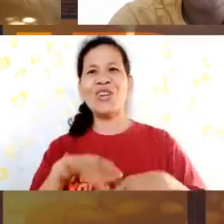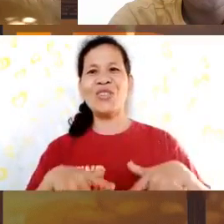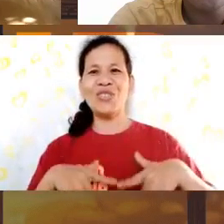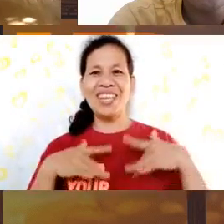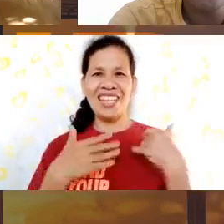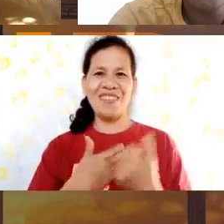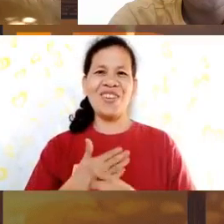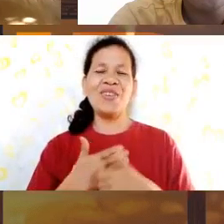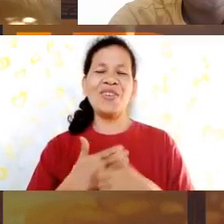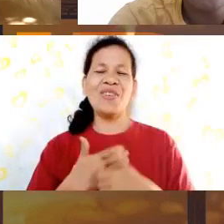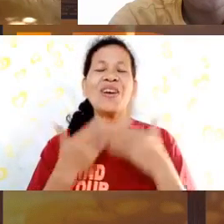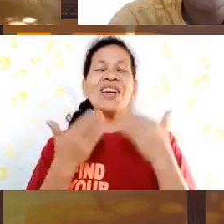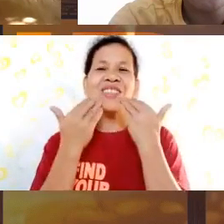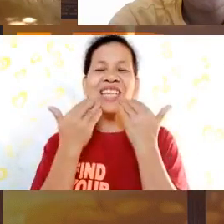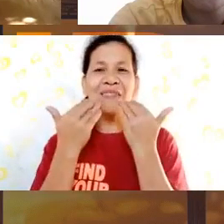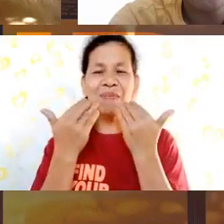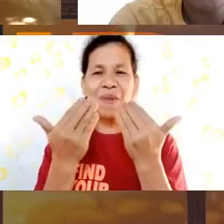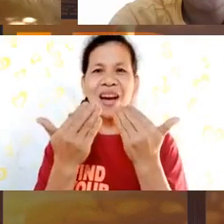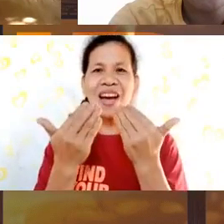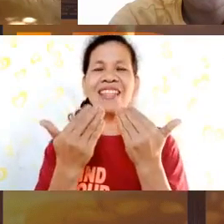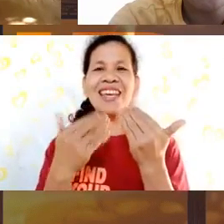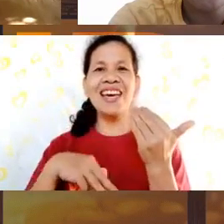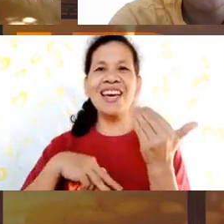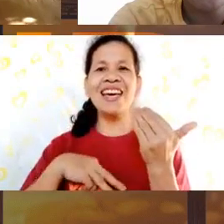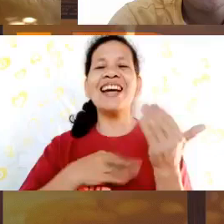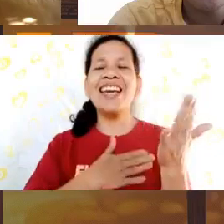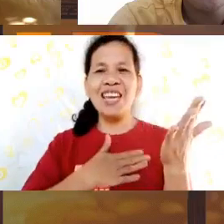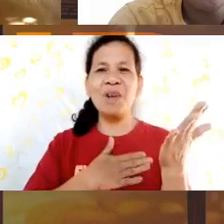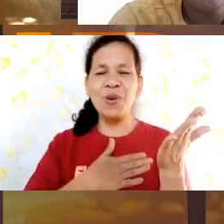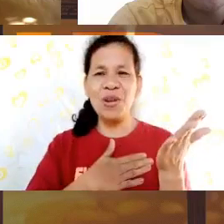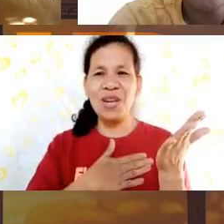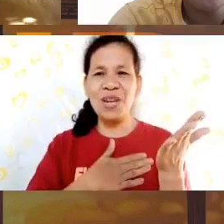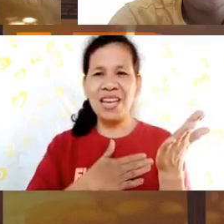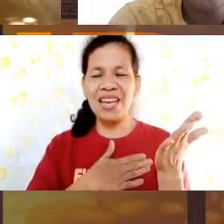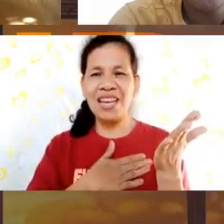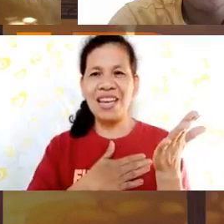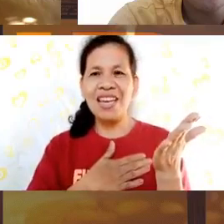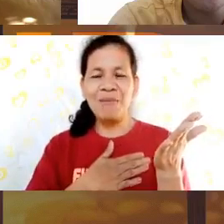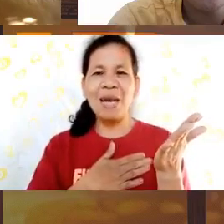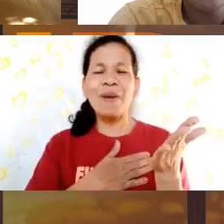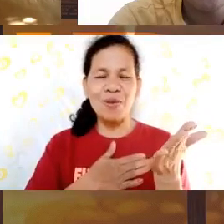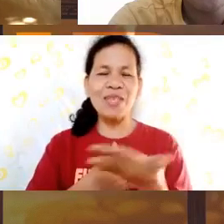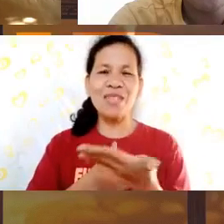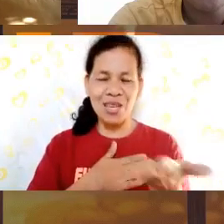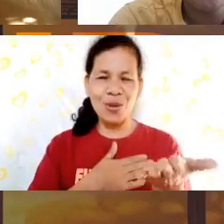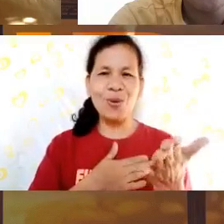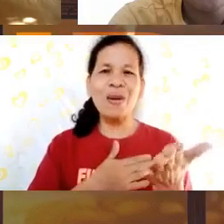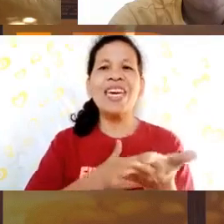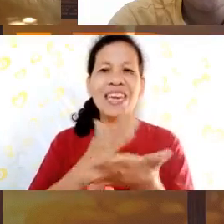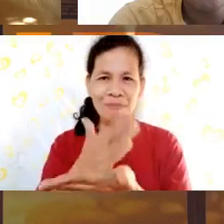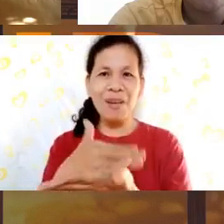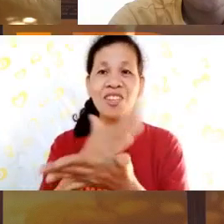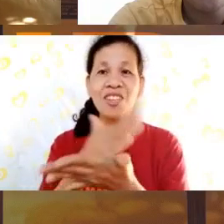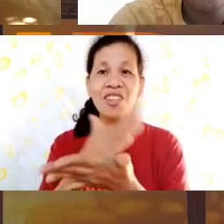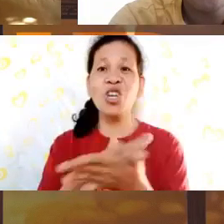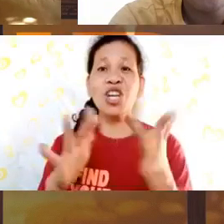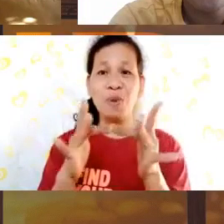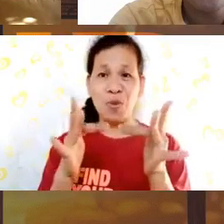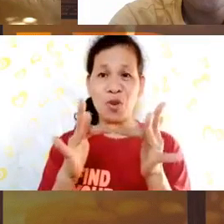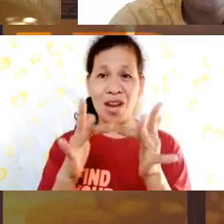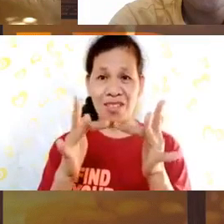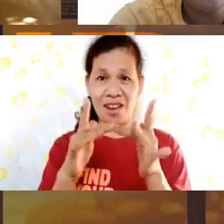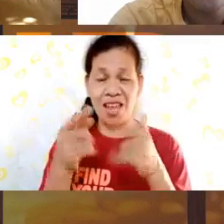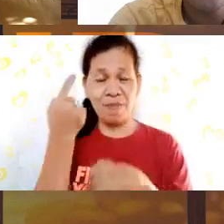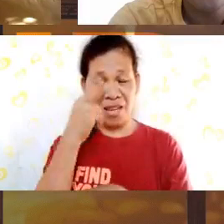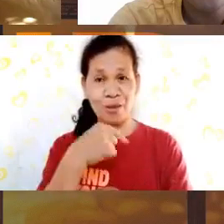joy of life. So salamat po at ang lagi ko pong pinapakiusap sa inyo, paki-share naman